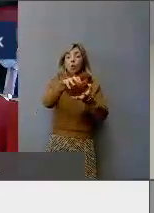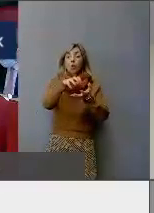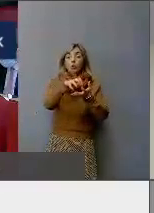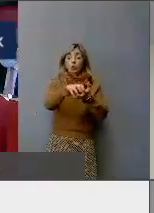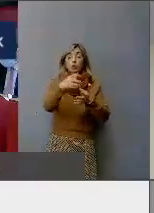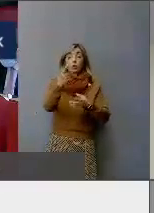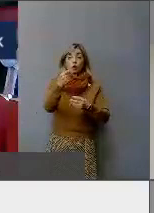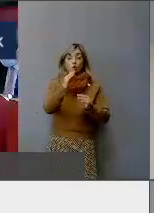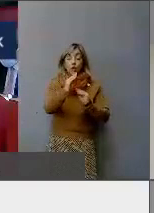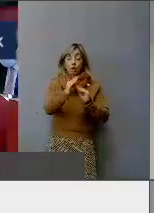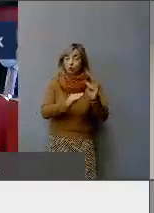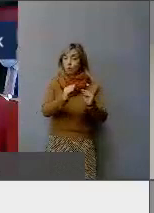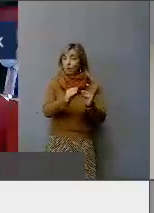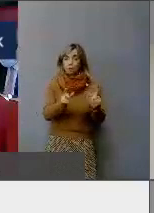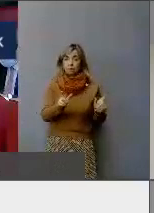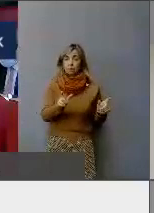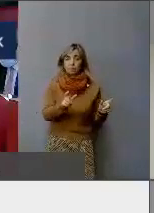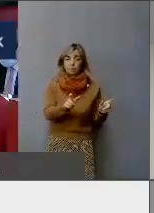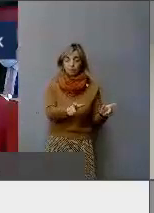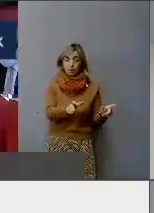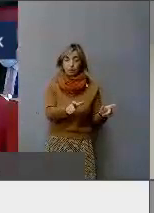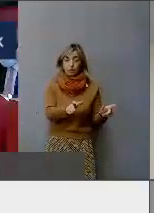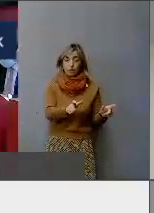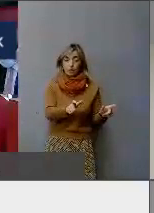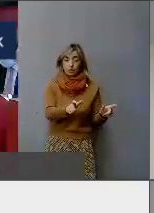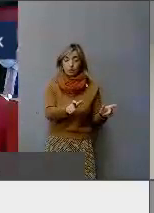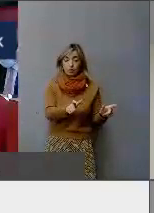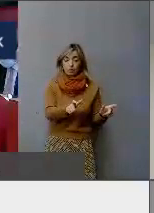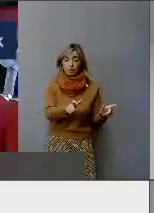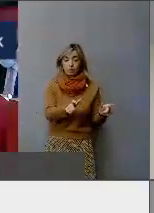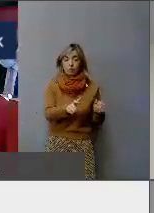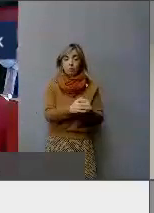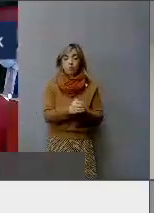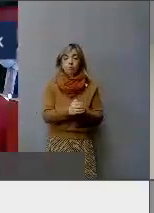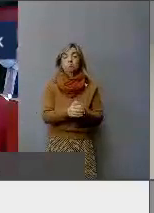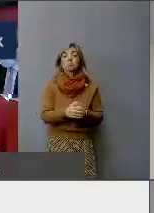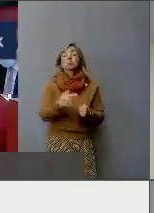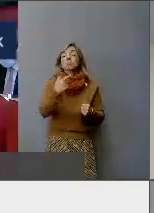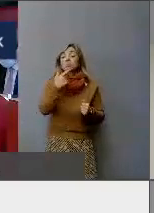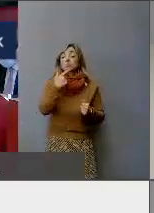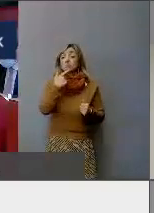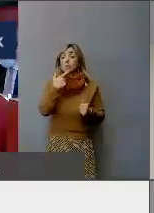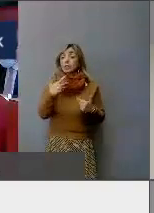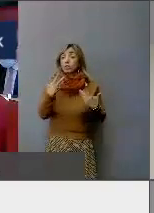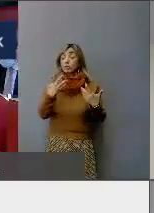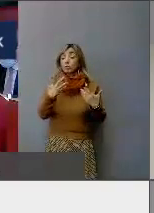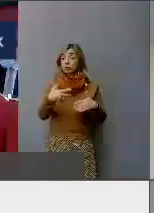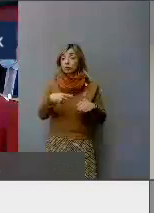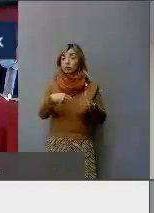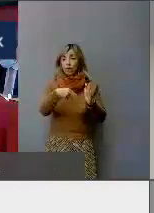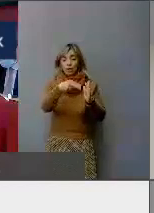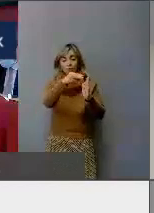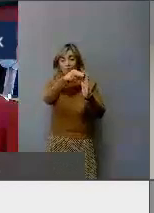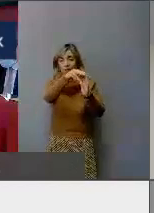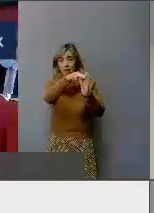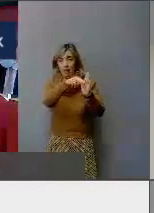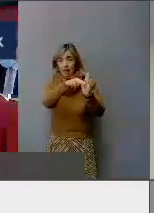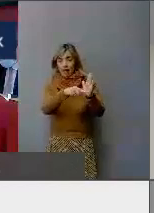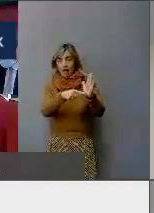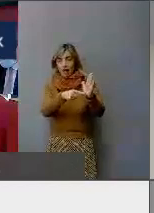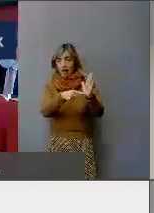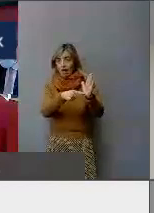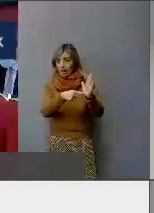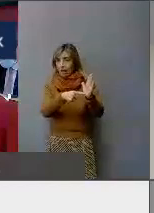domande si è andato a chiudere la coda diciamo di tutti quelli che erano in erogazione fino all'esonero